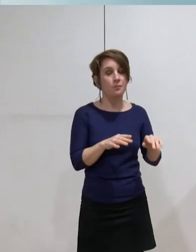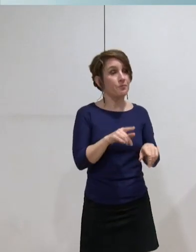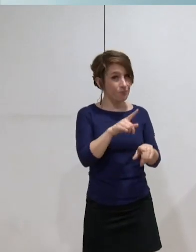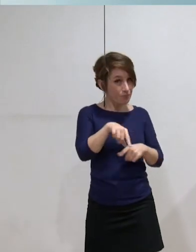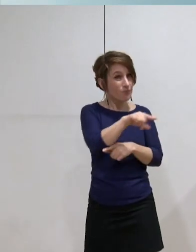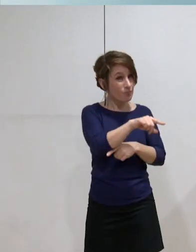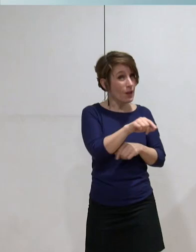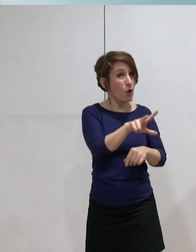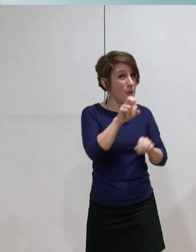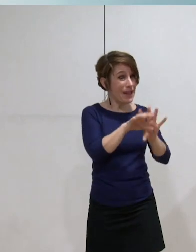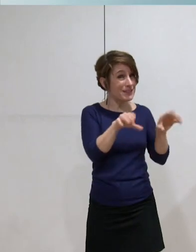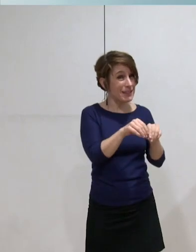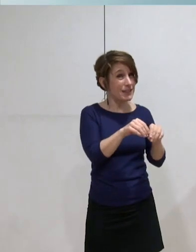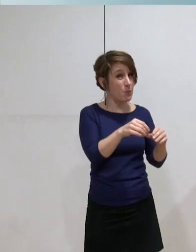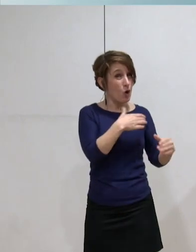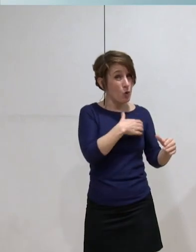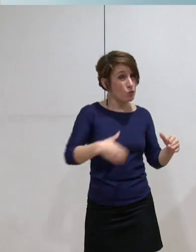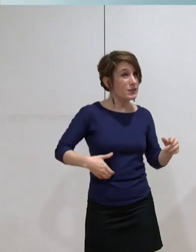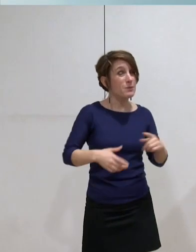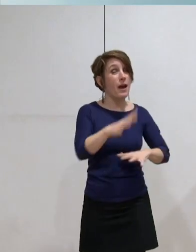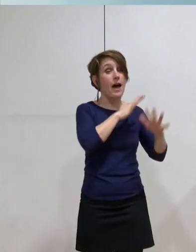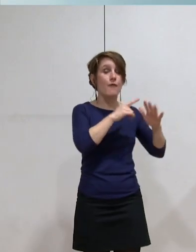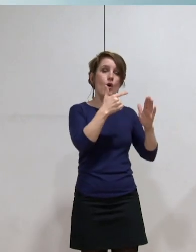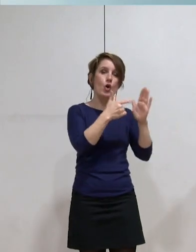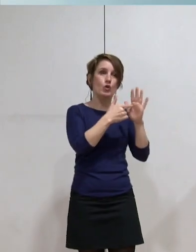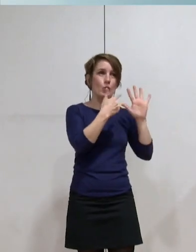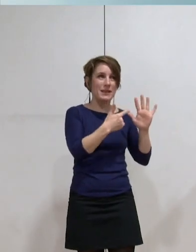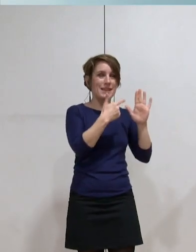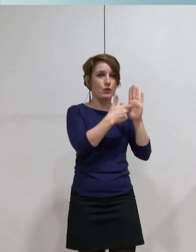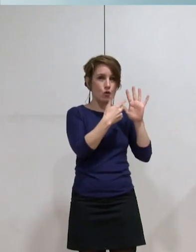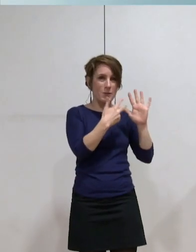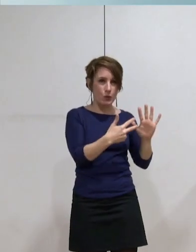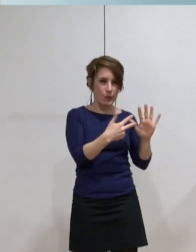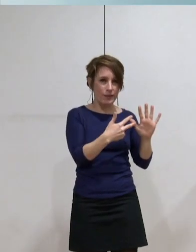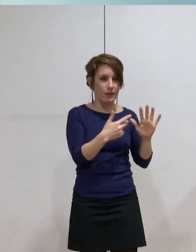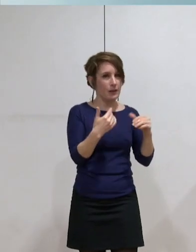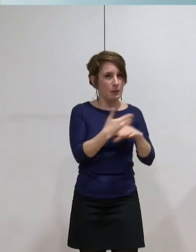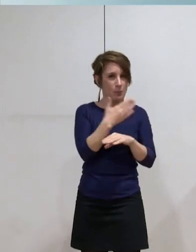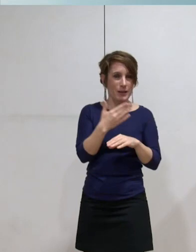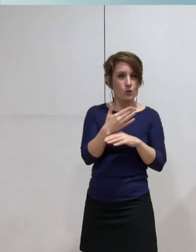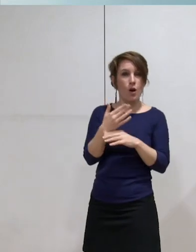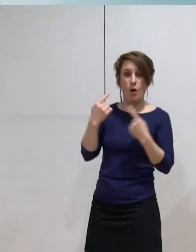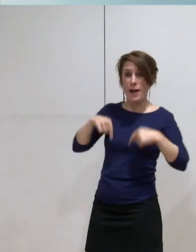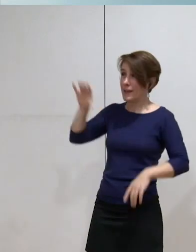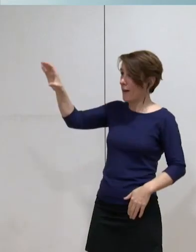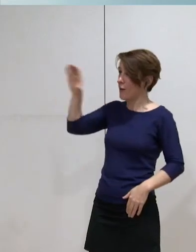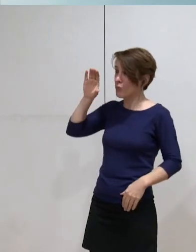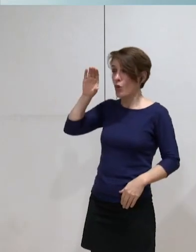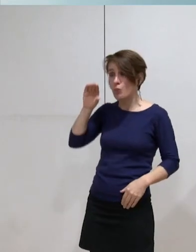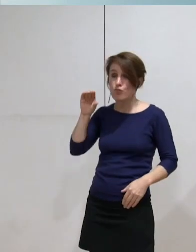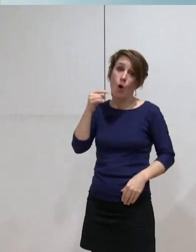comparativement 200000 € entre 2007 et 2008 s'était autorisé à augmenter le taux des impôts de 9 % en